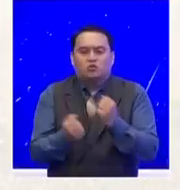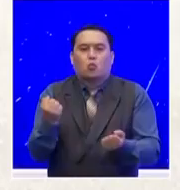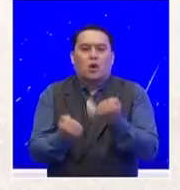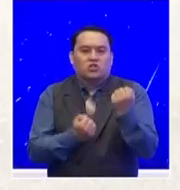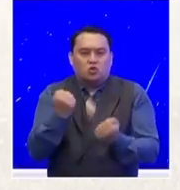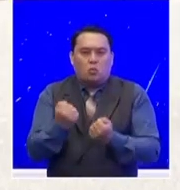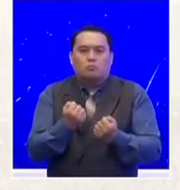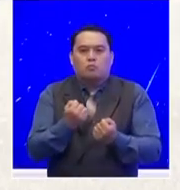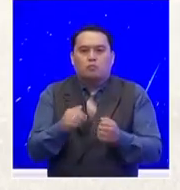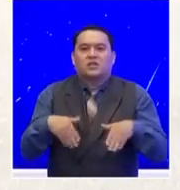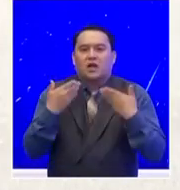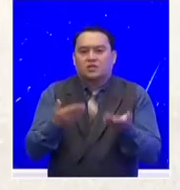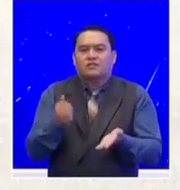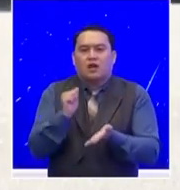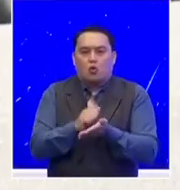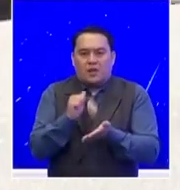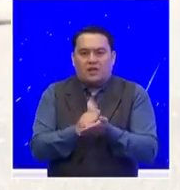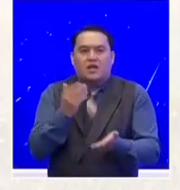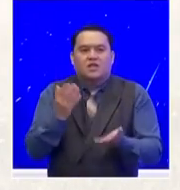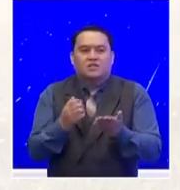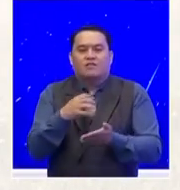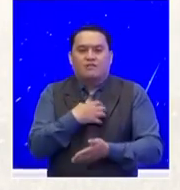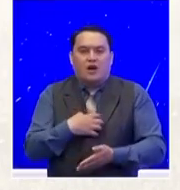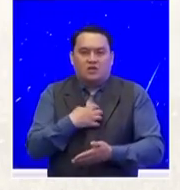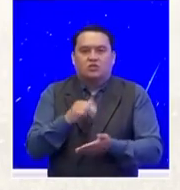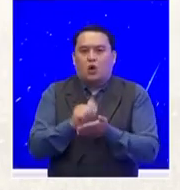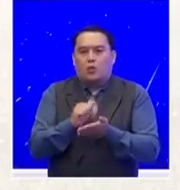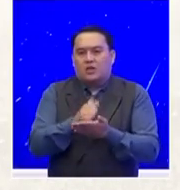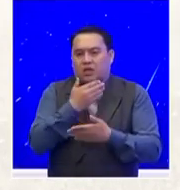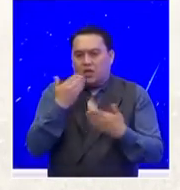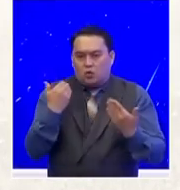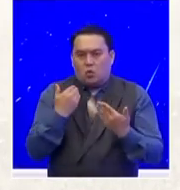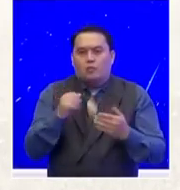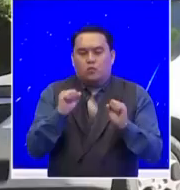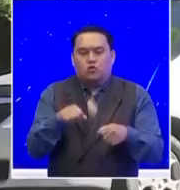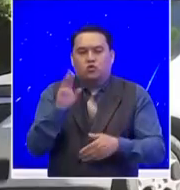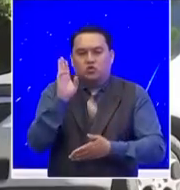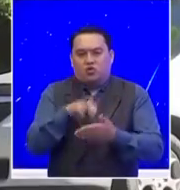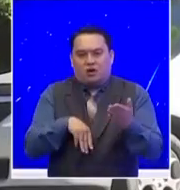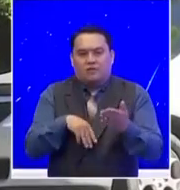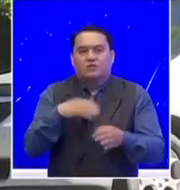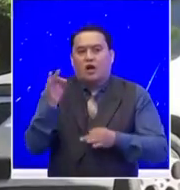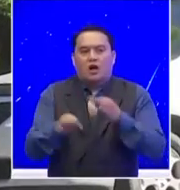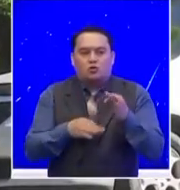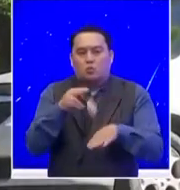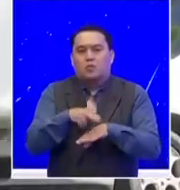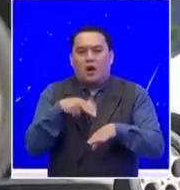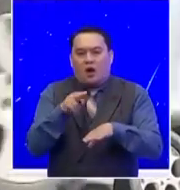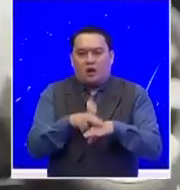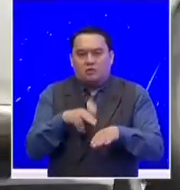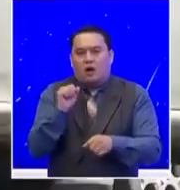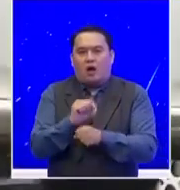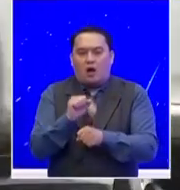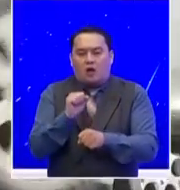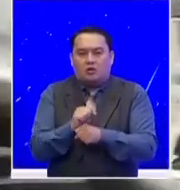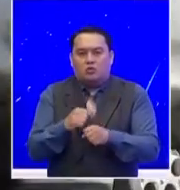машину и просят предъявить документы. Если важный документ отсутствует, то автовладельцу грозит штраф. За сутки сотрудники полиции